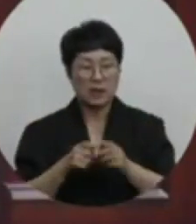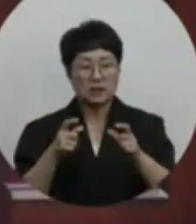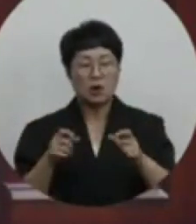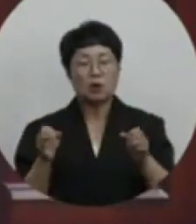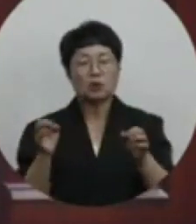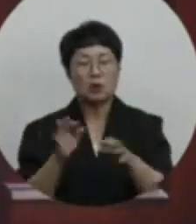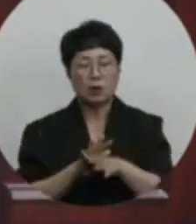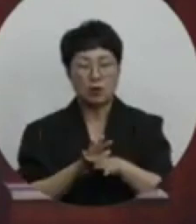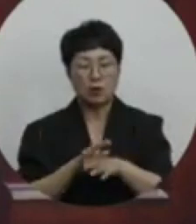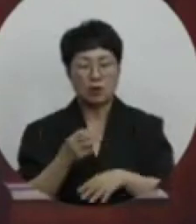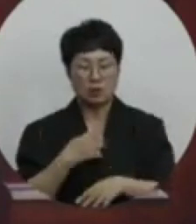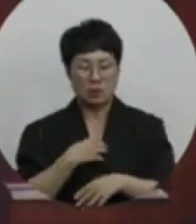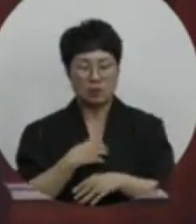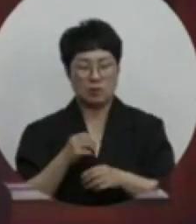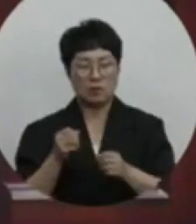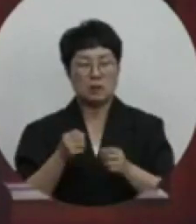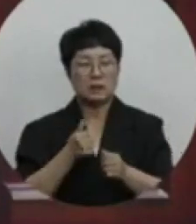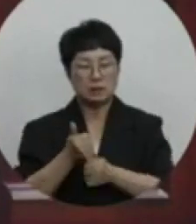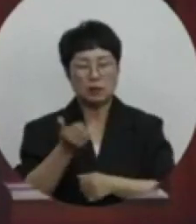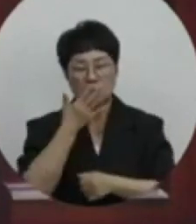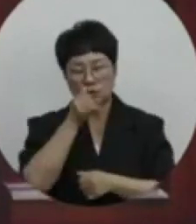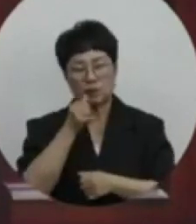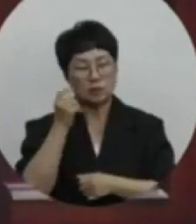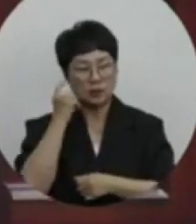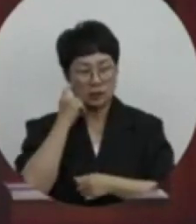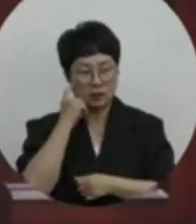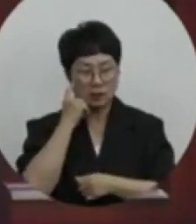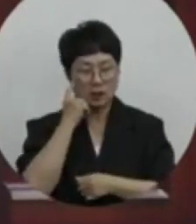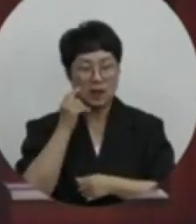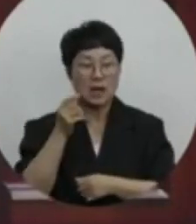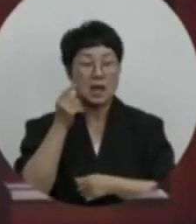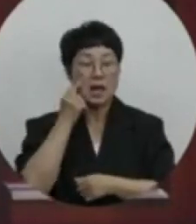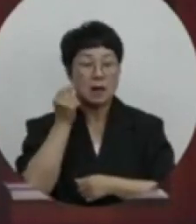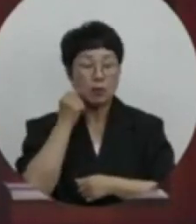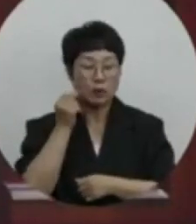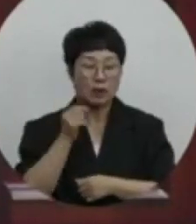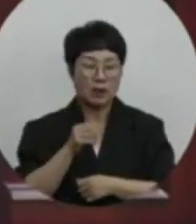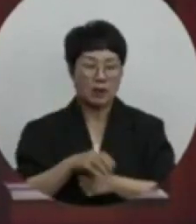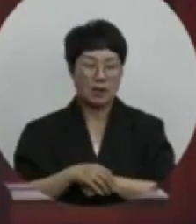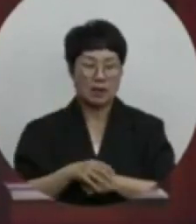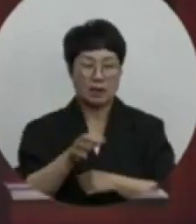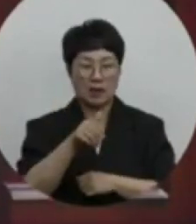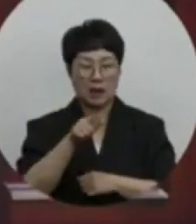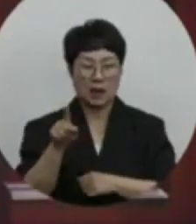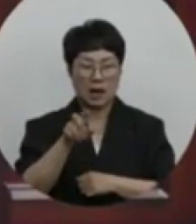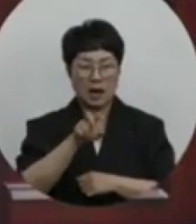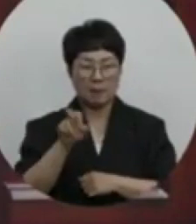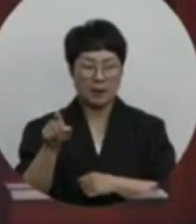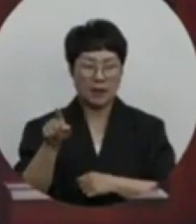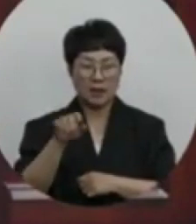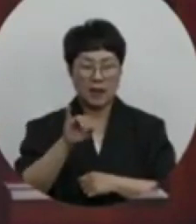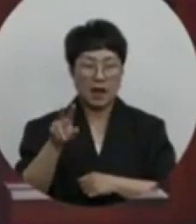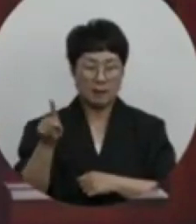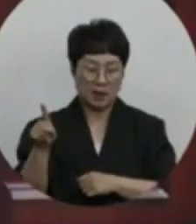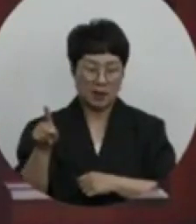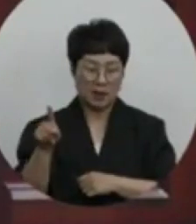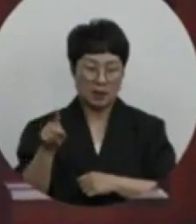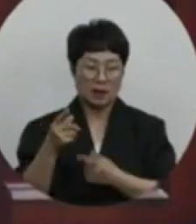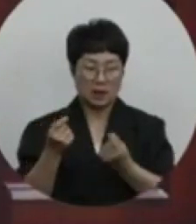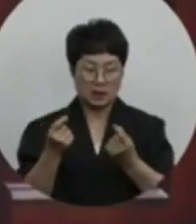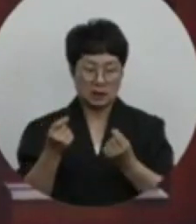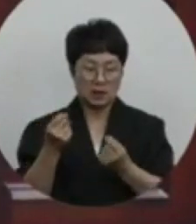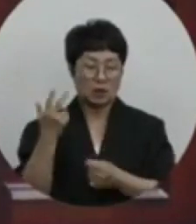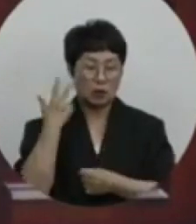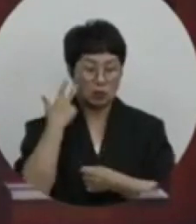수 있다고 생각합니다. 일본의 와카야마 현과 가미야마 마을처럼 여주도 풍부한